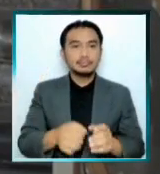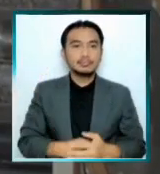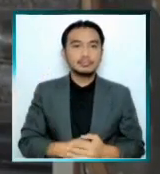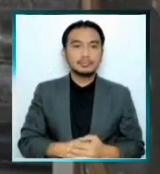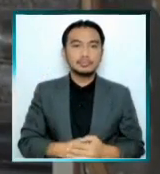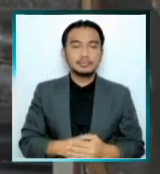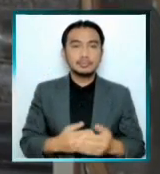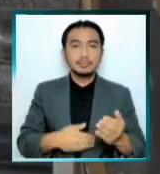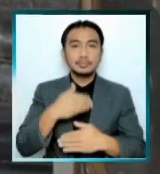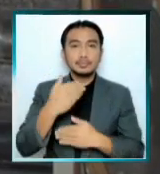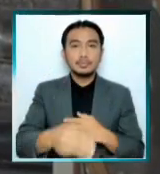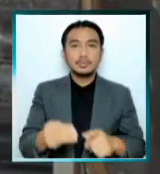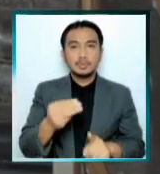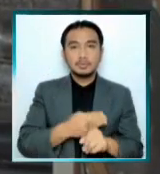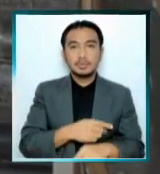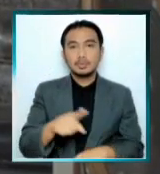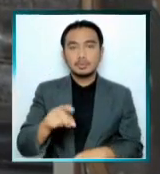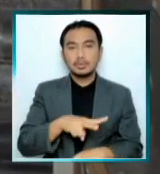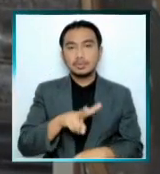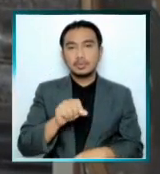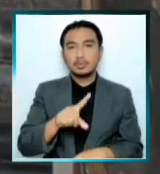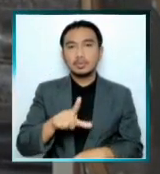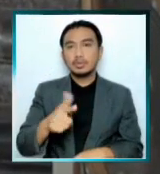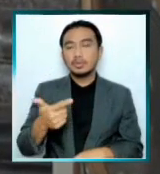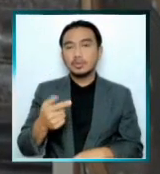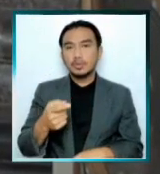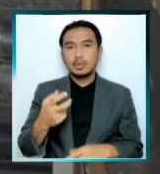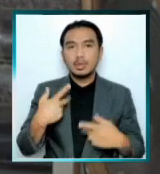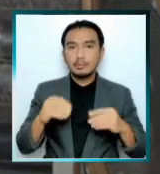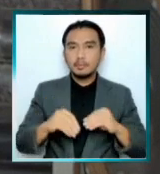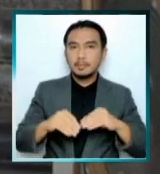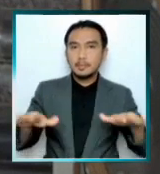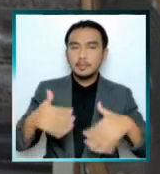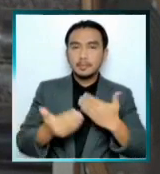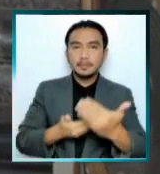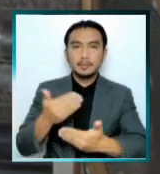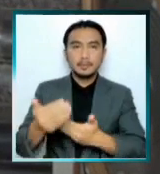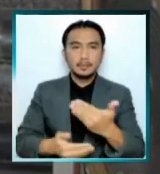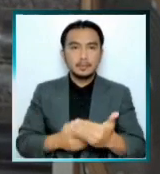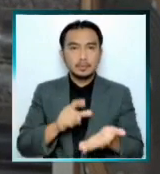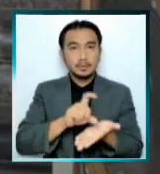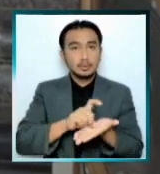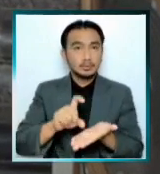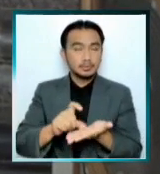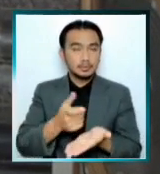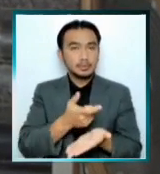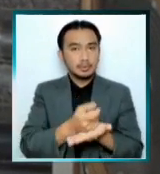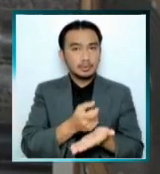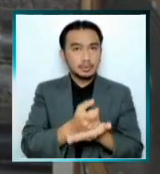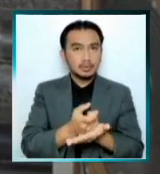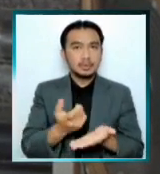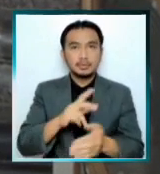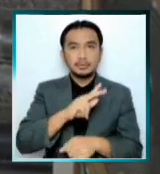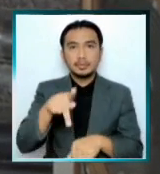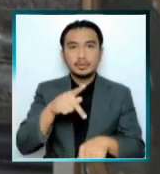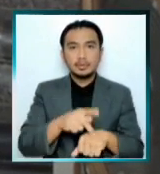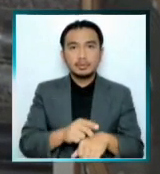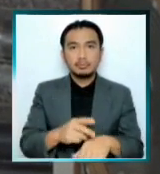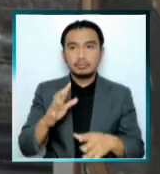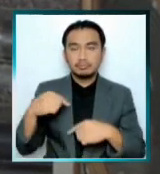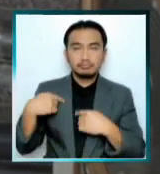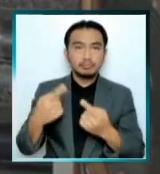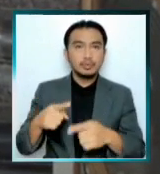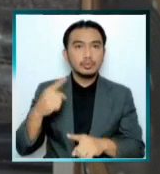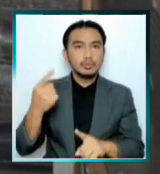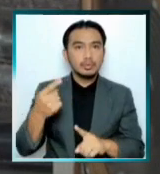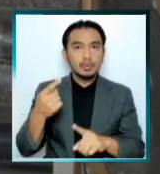March 1, 2021 pa ang unang rollout ng COVID-19 vaccine sa bansa. Mag-iisang taon na pero marami pa rin ang hindi nababakunahan dahil